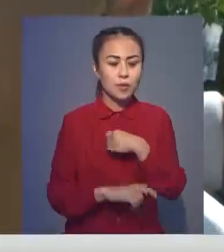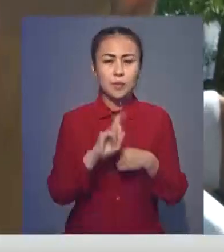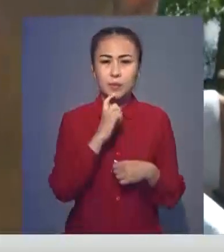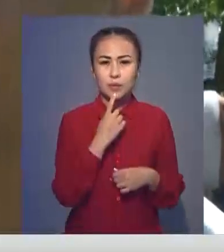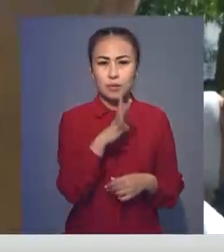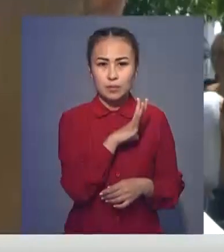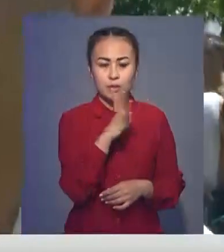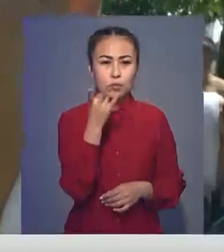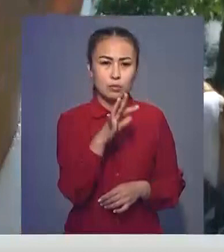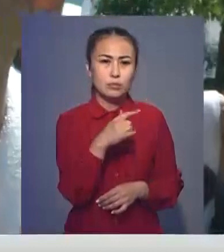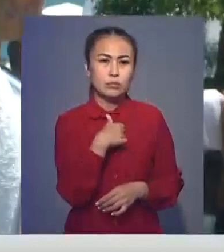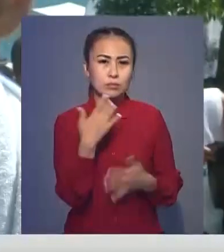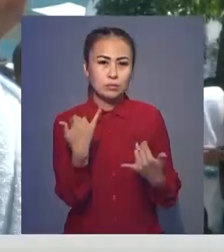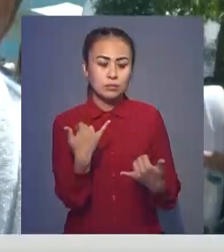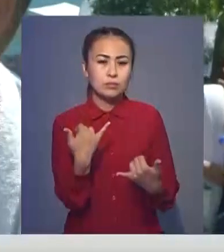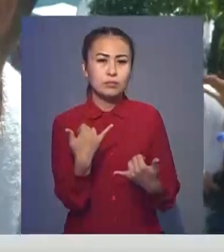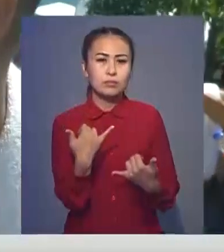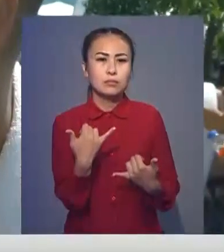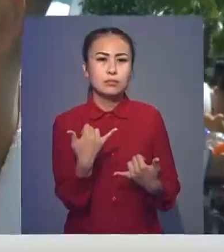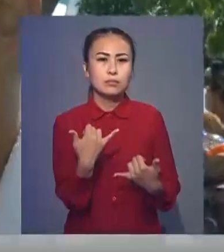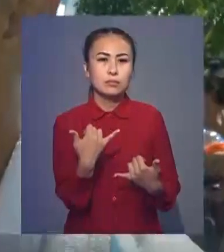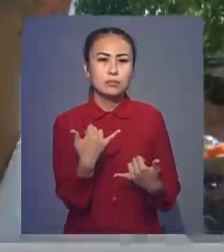ол қиыншылықтарды өтіп, енді